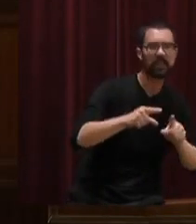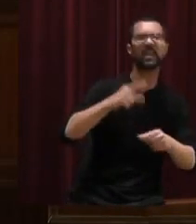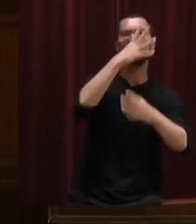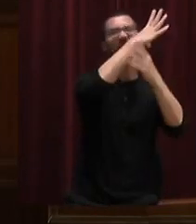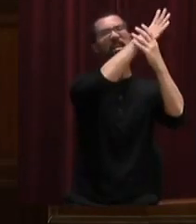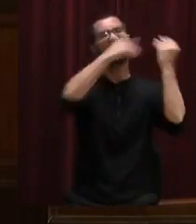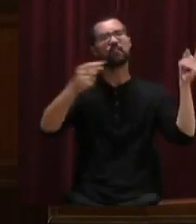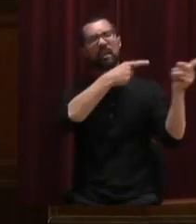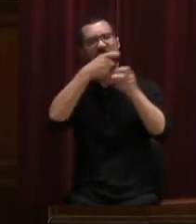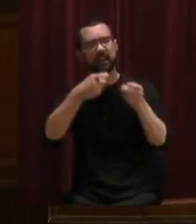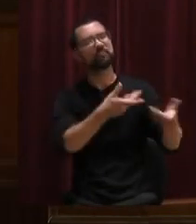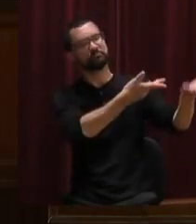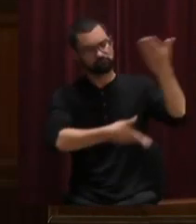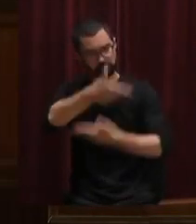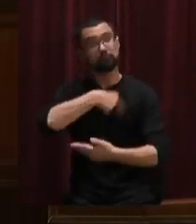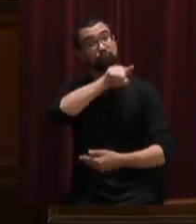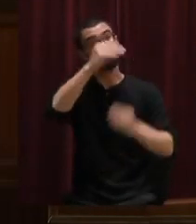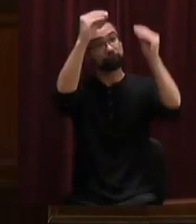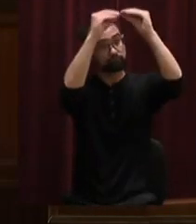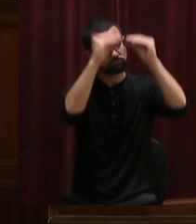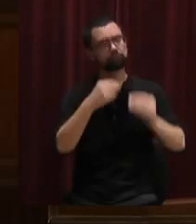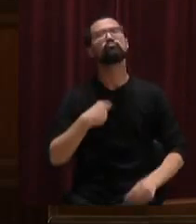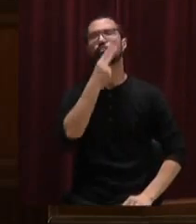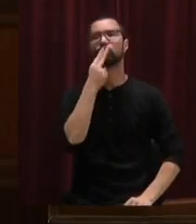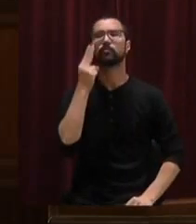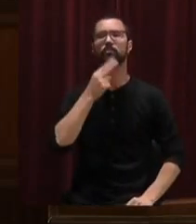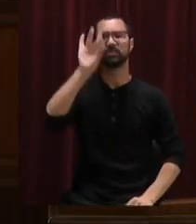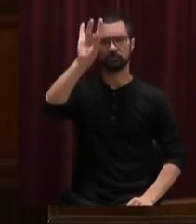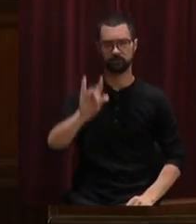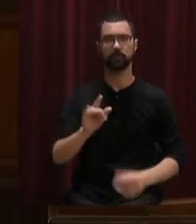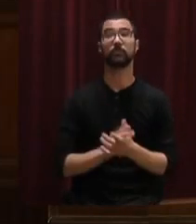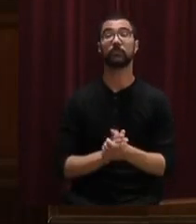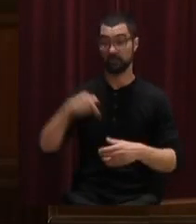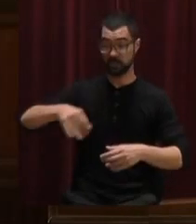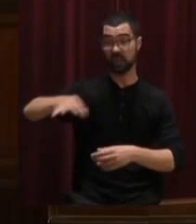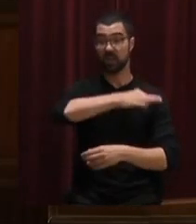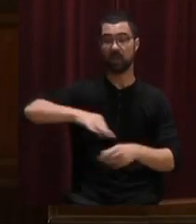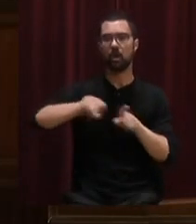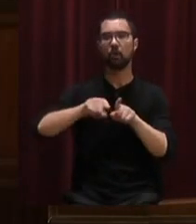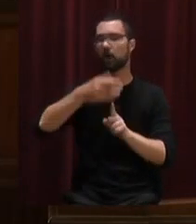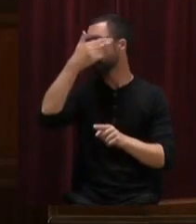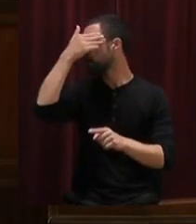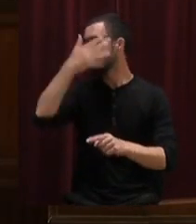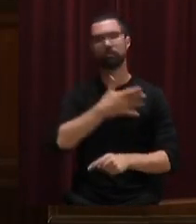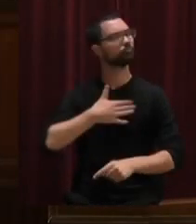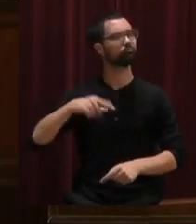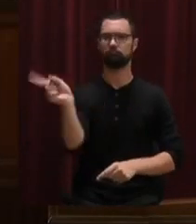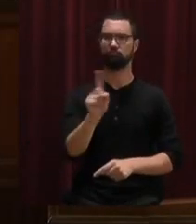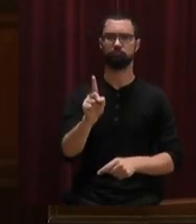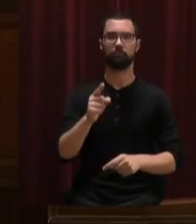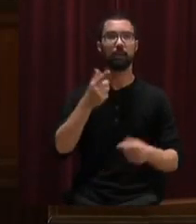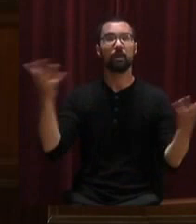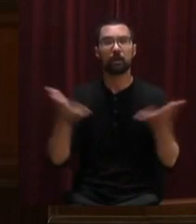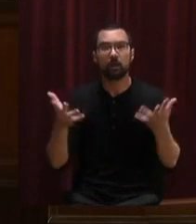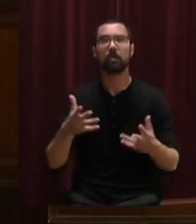seus plantejaments ens comprometem. Aquestes illes mai no miraran cap a una altra banda quan la tragèdia humana exigeixi la nostra